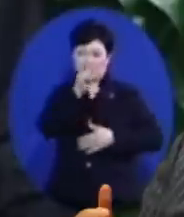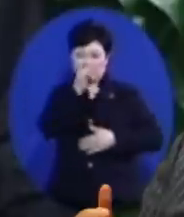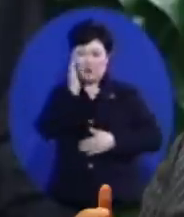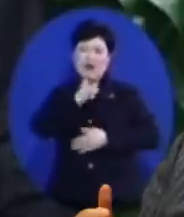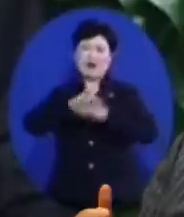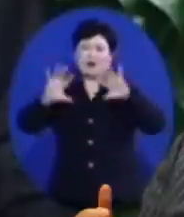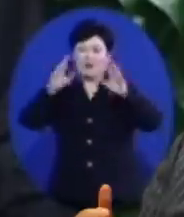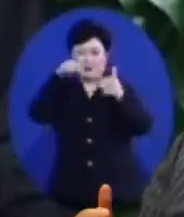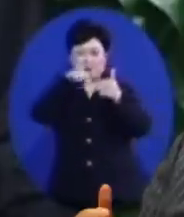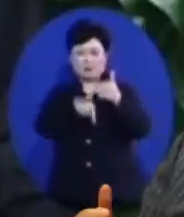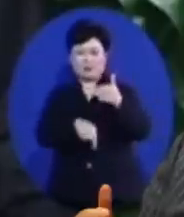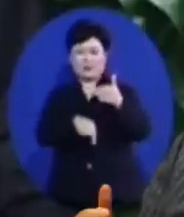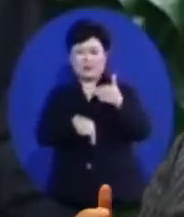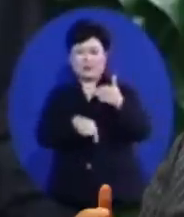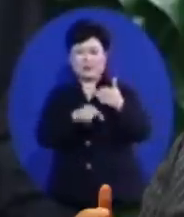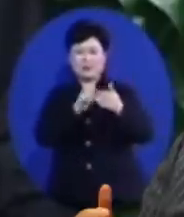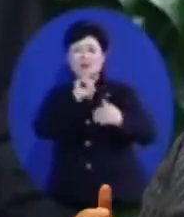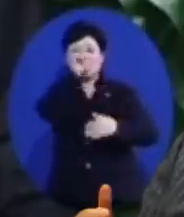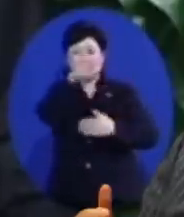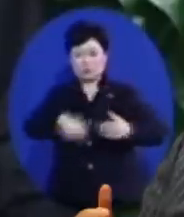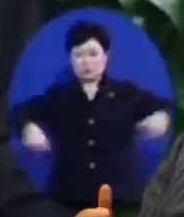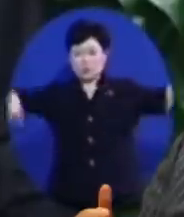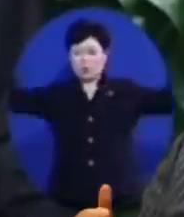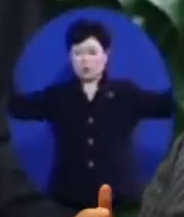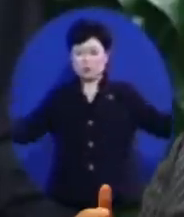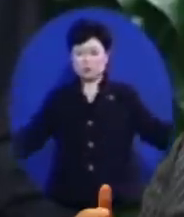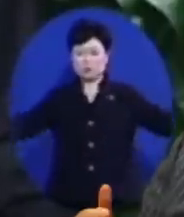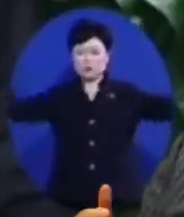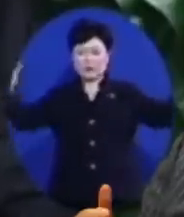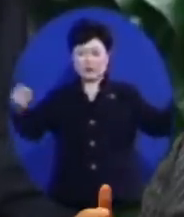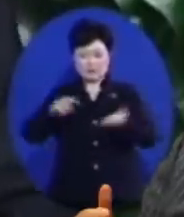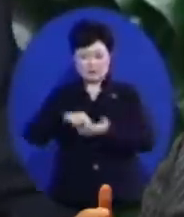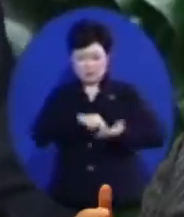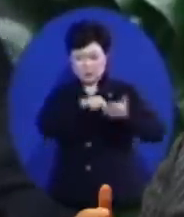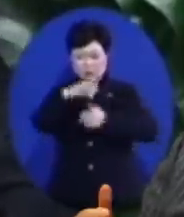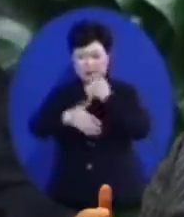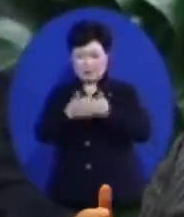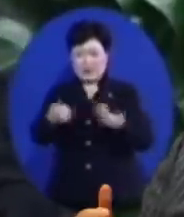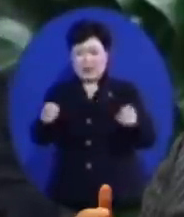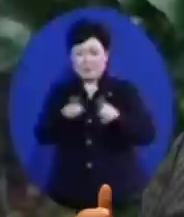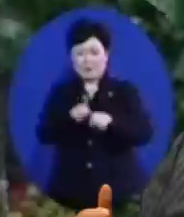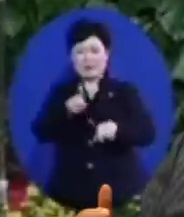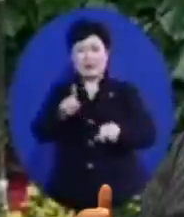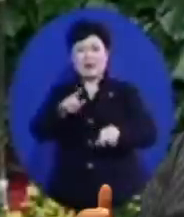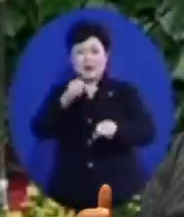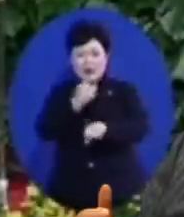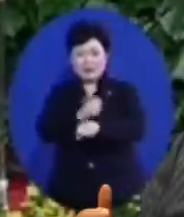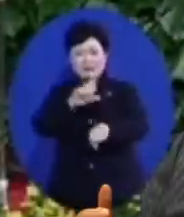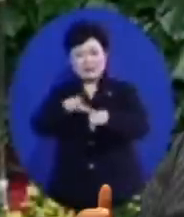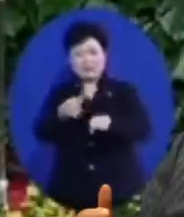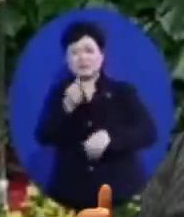속에 독수리처럼 고독하게 하나님과 함께 지나는 시간이 있는 것입니다.